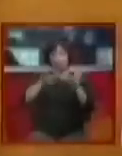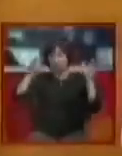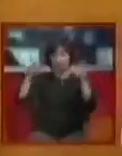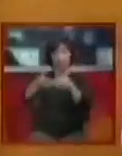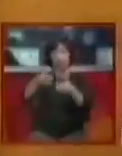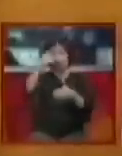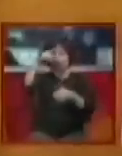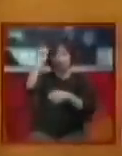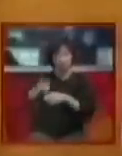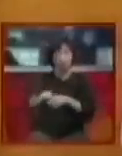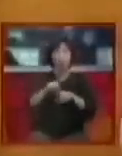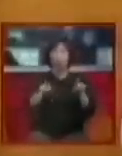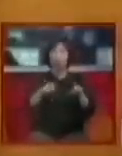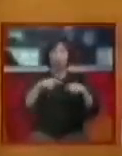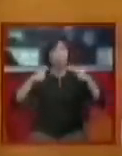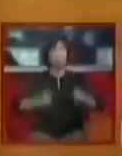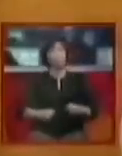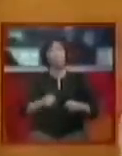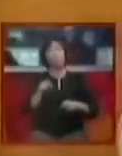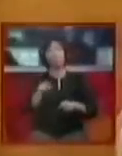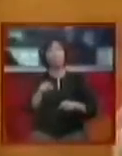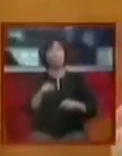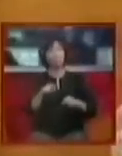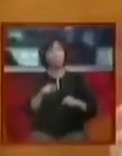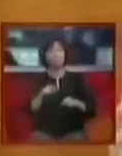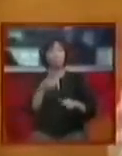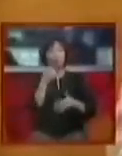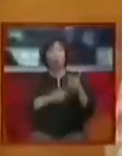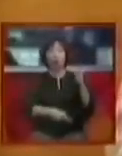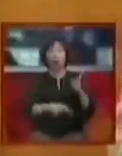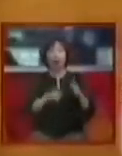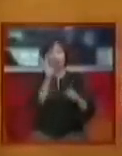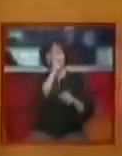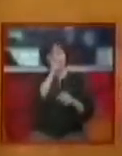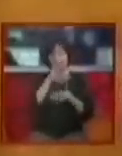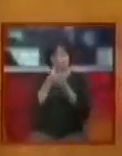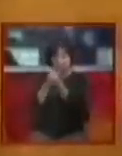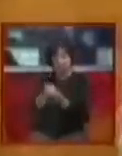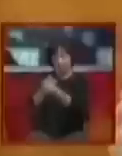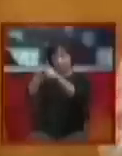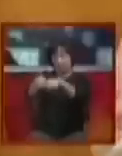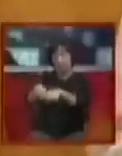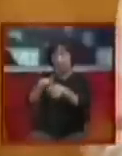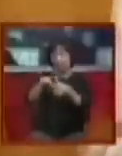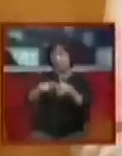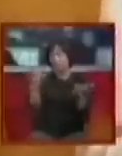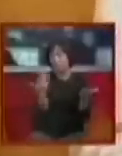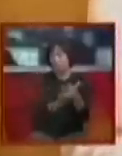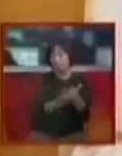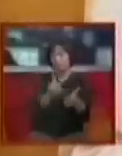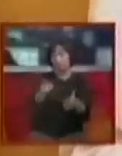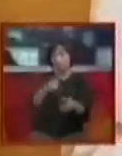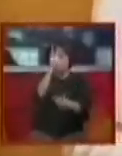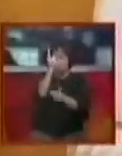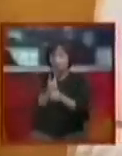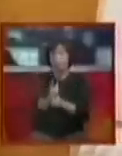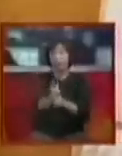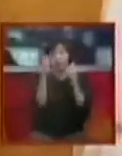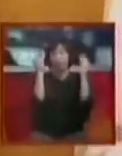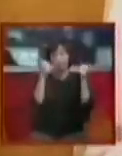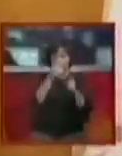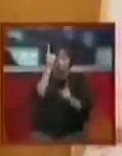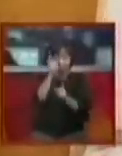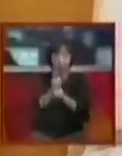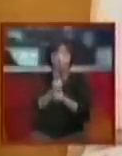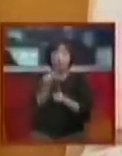ng kalaban. Pero di kayo natinag. Umasa sa inyo ang Pilipino at pinatunayan ninyong tama ang pag-asa sa inyo. Hindi